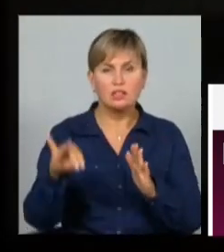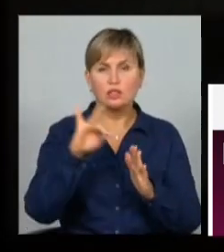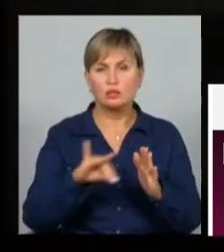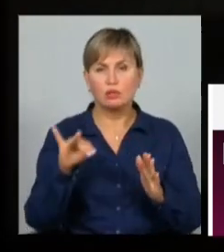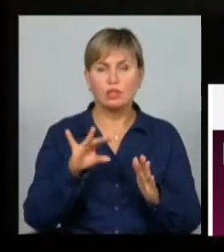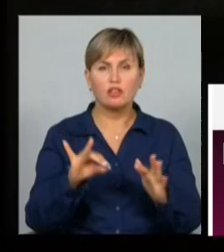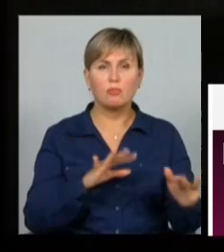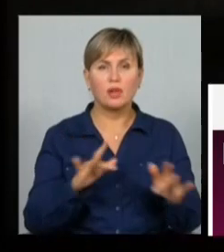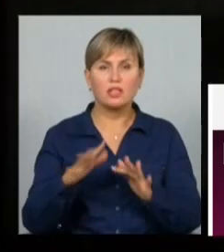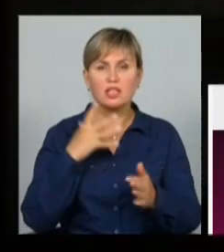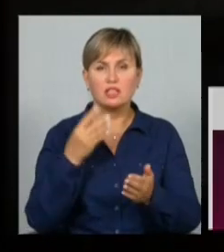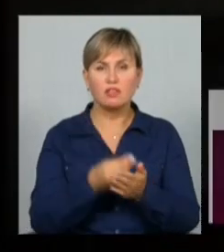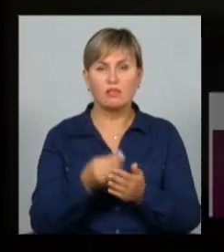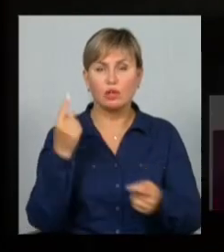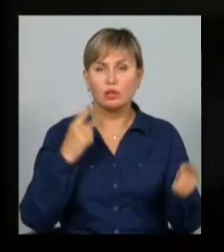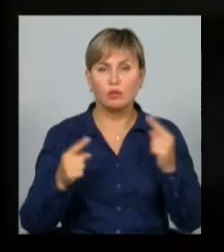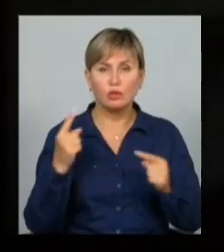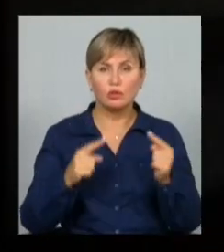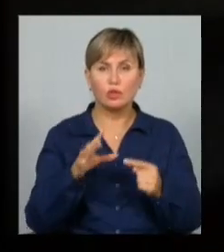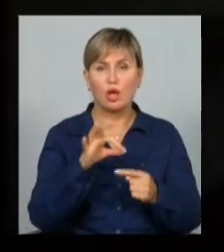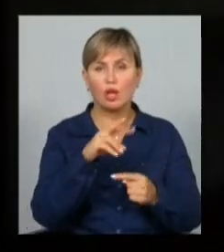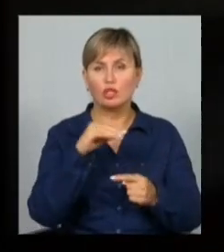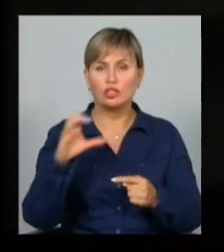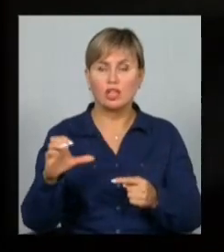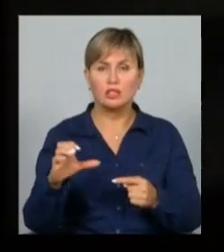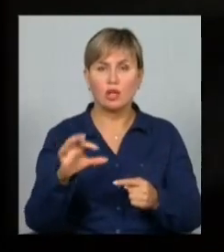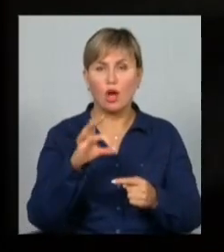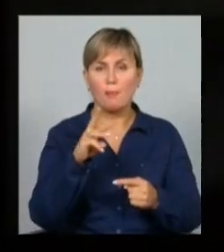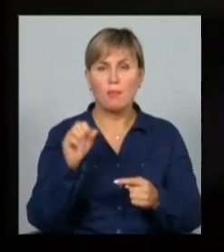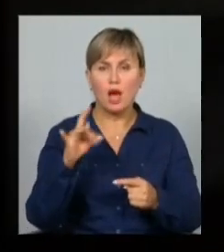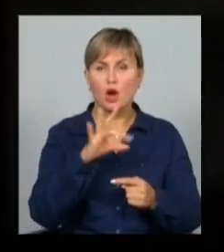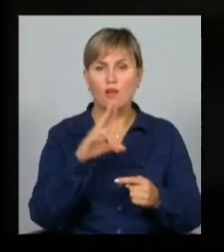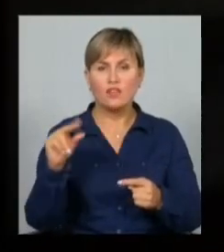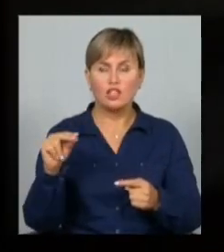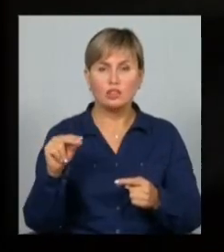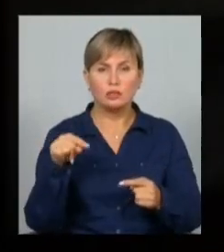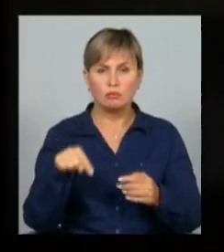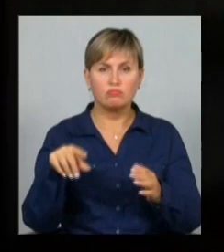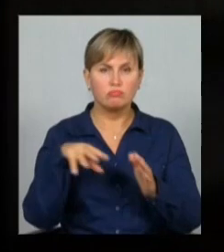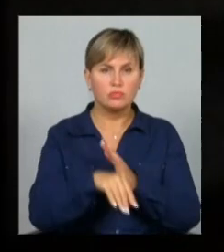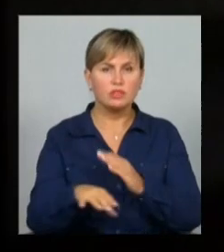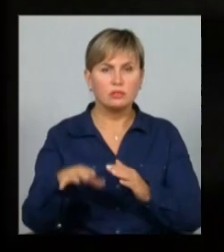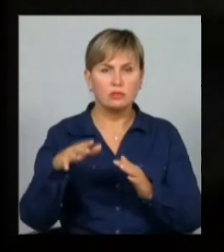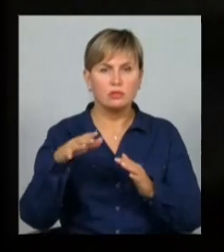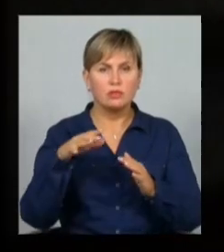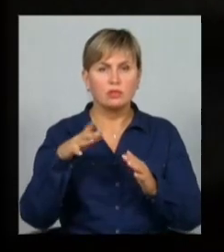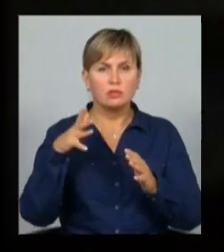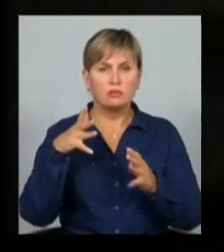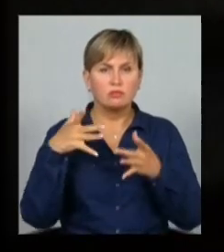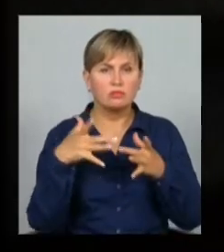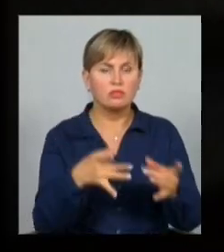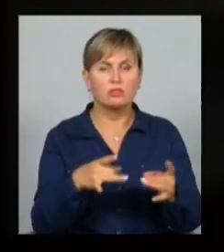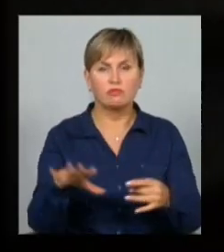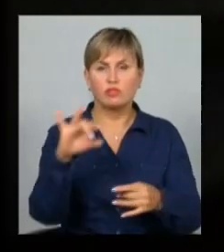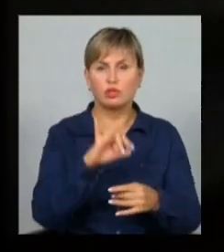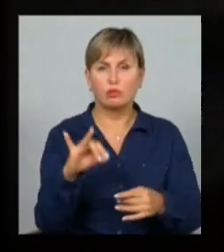в процессе своего творчества Олжас Омарович все глубже погружался в историю